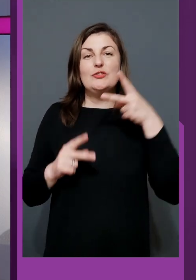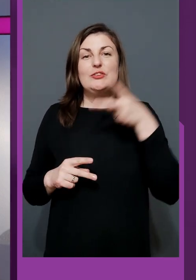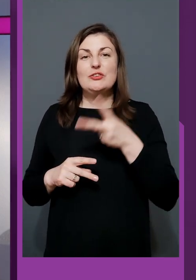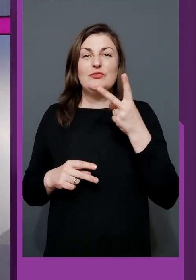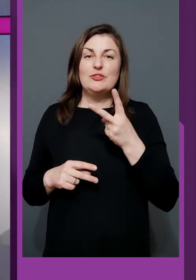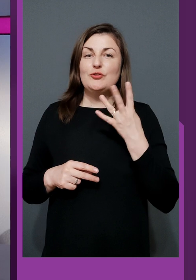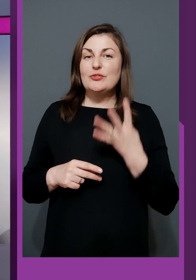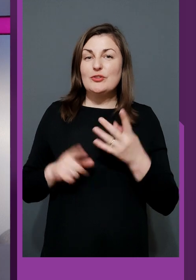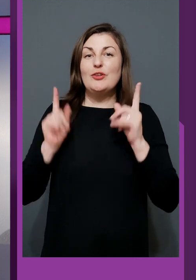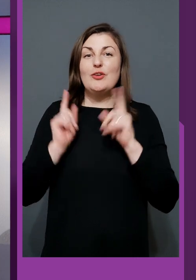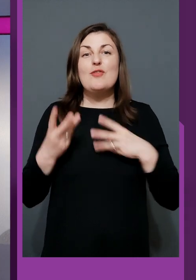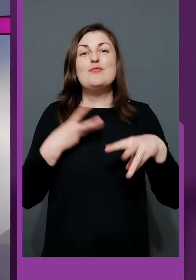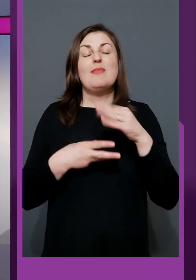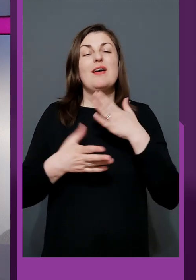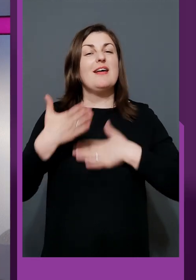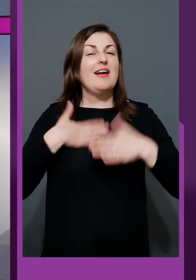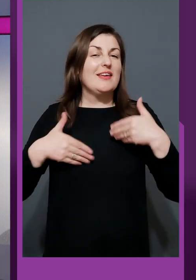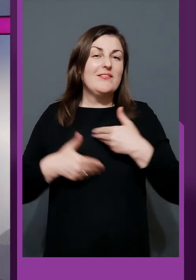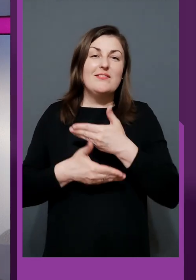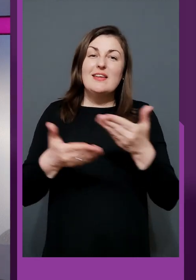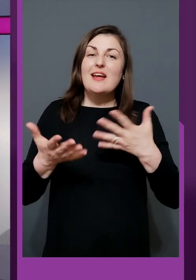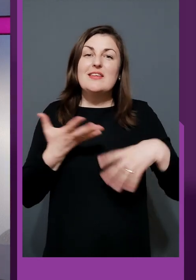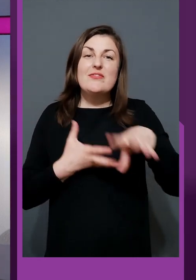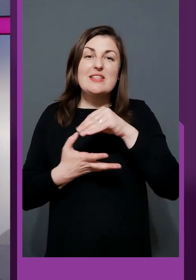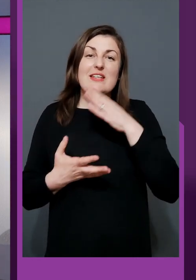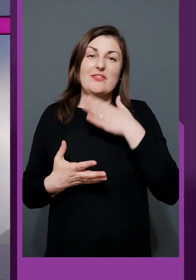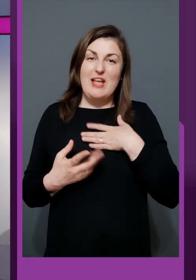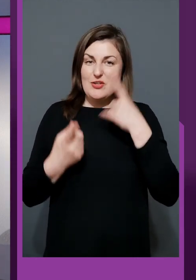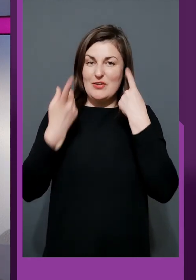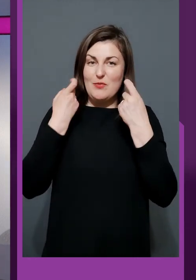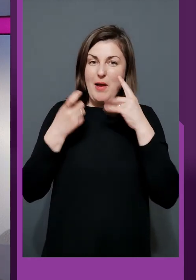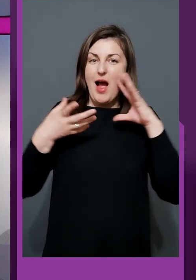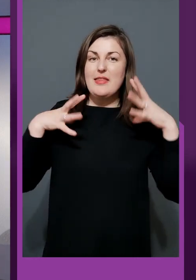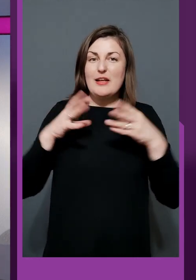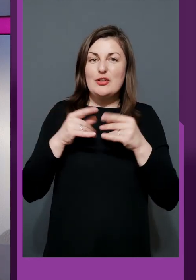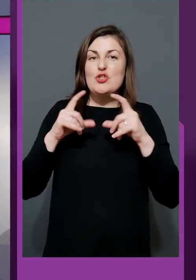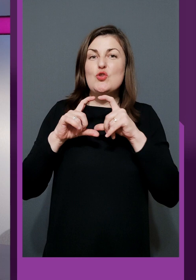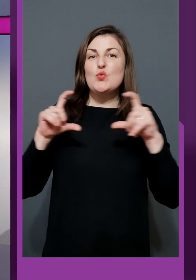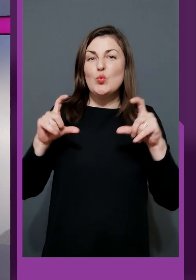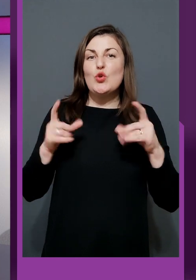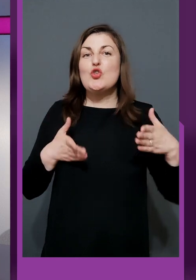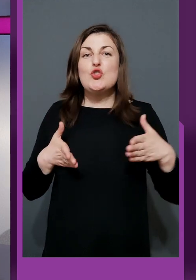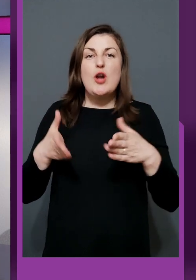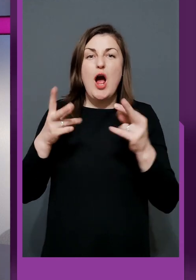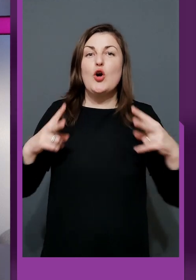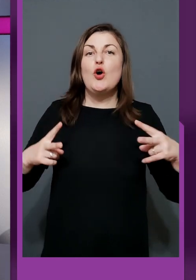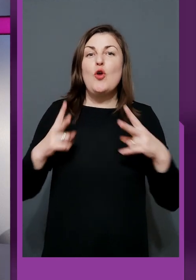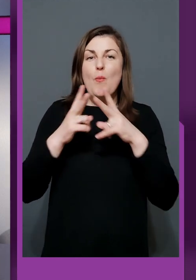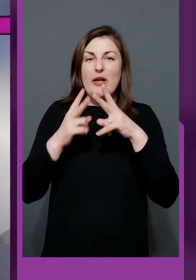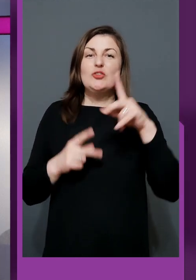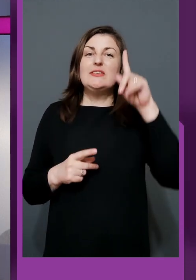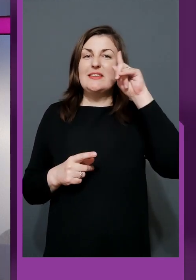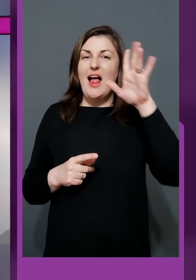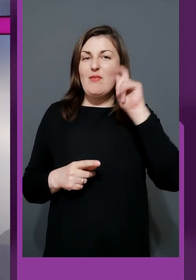2024 тож ми раді вітати всіх в нашій інформаційно-аналітичній студії шлях до Парижу Слава